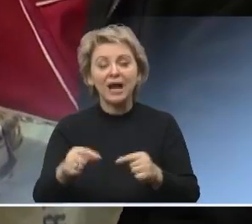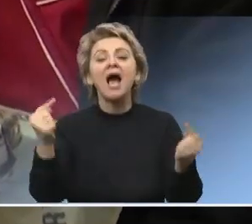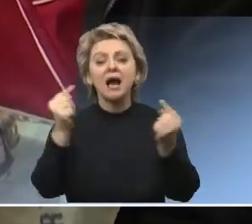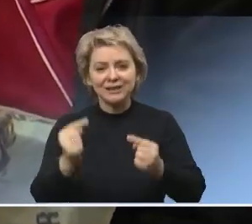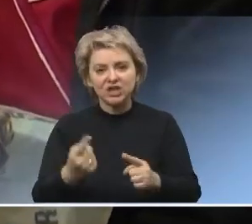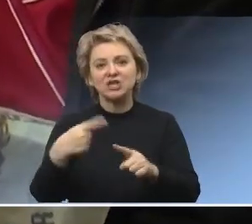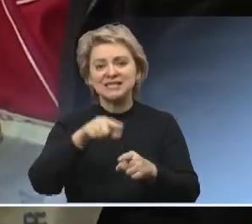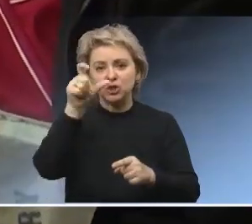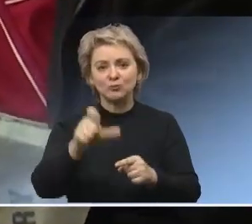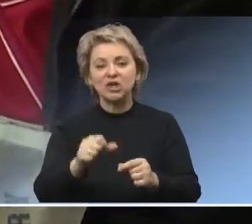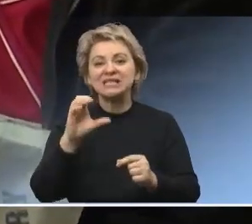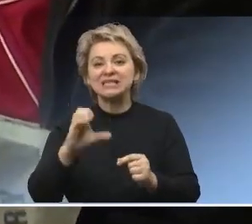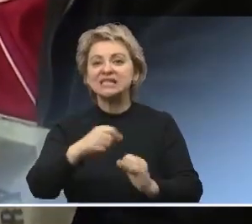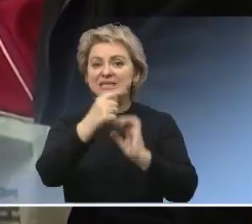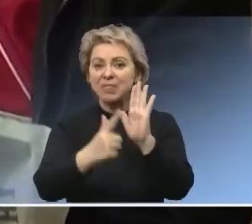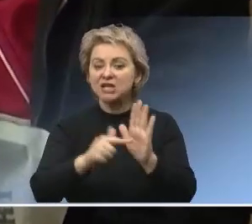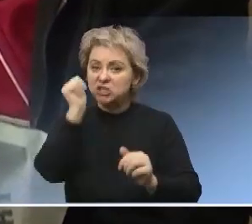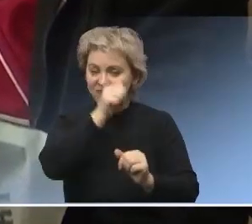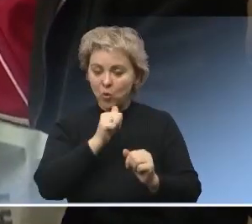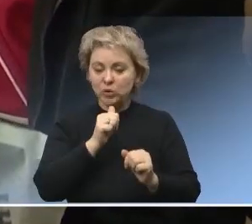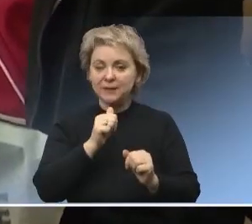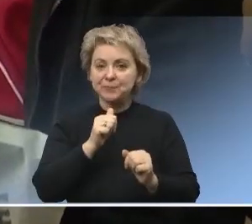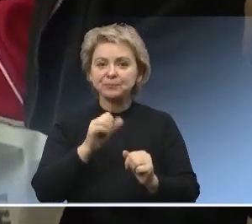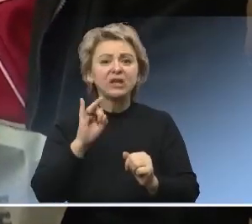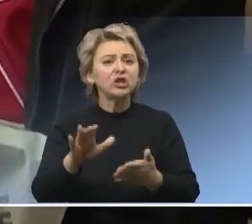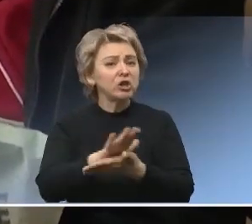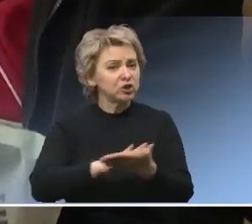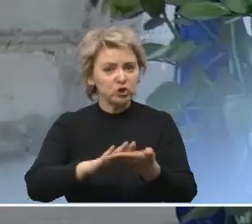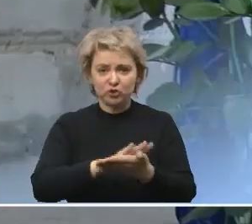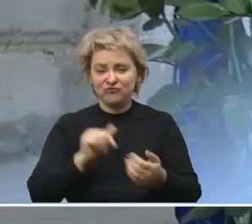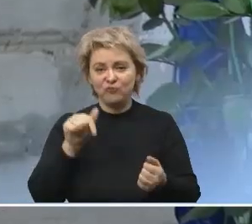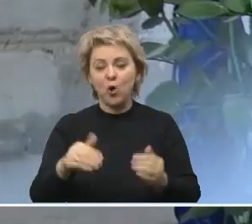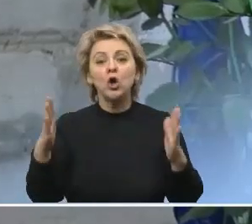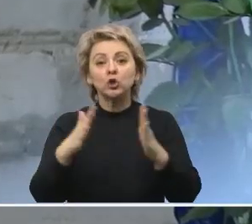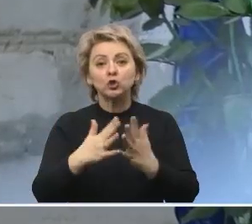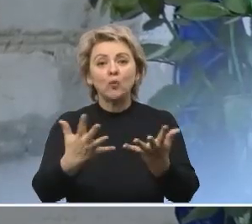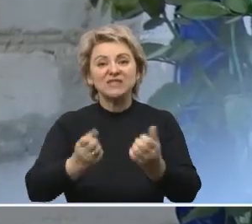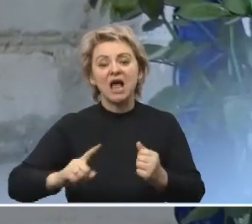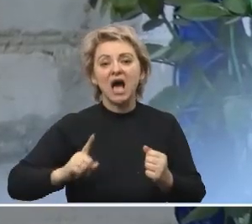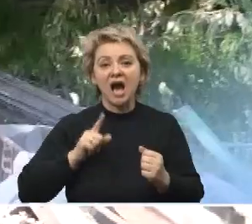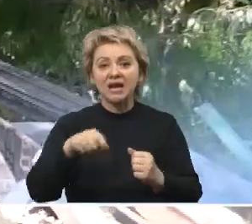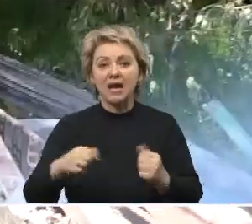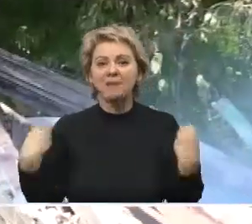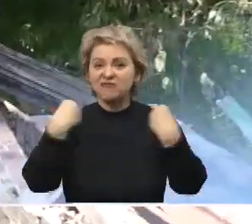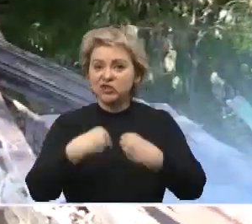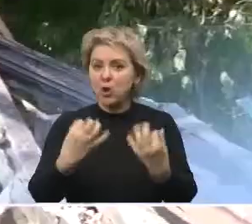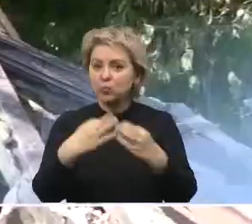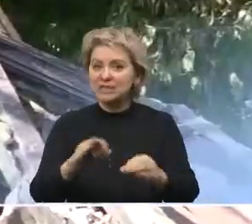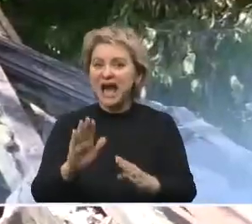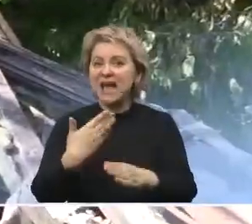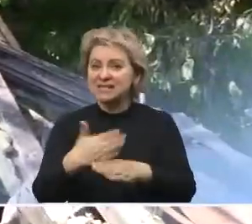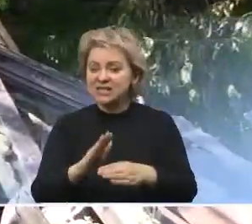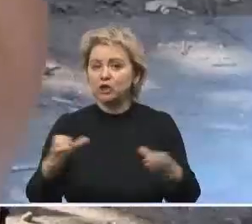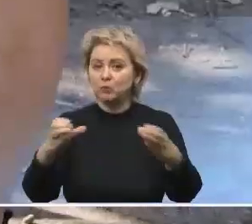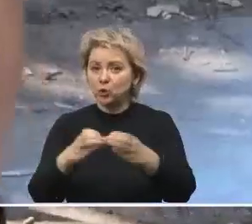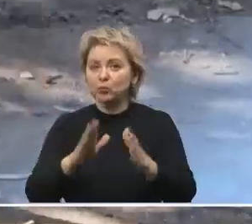с этим человеком, с 17-го года. И ничего. Дом взяли под охрану, за вещами пускали отдельными